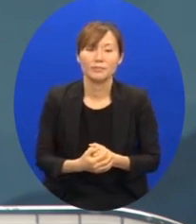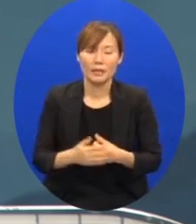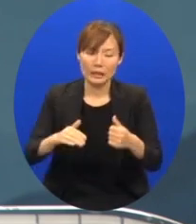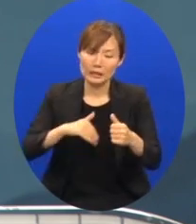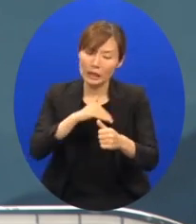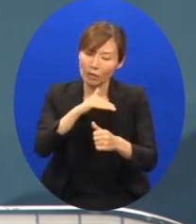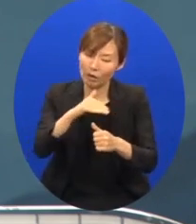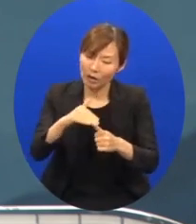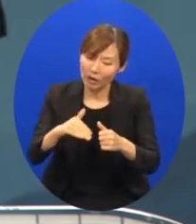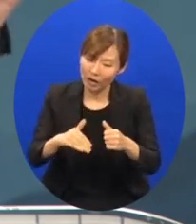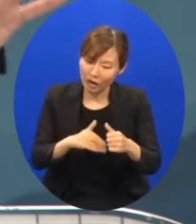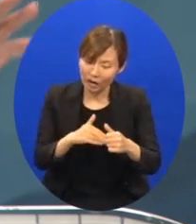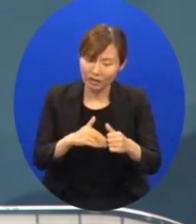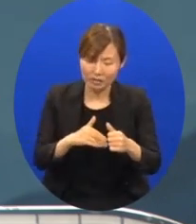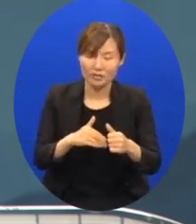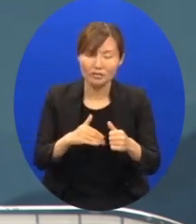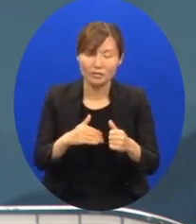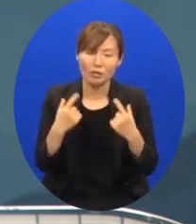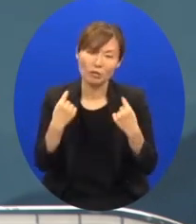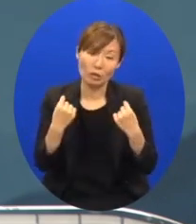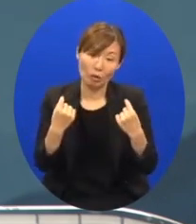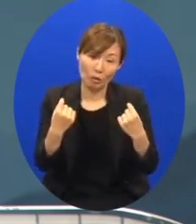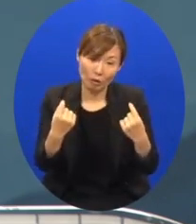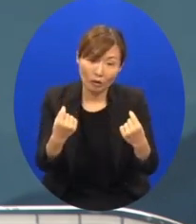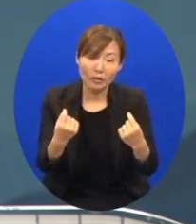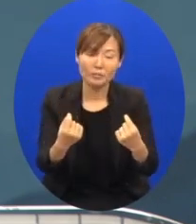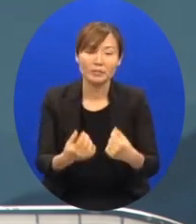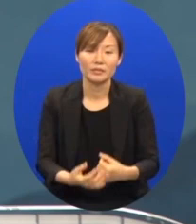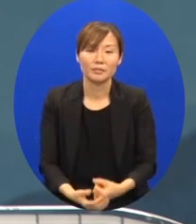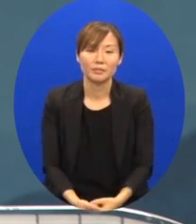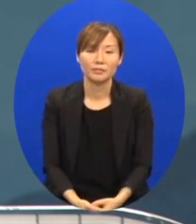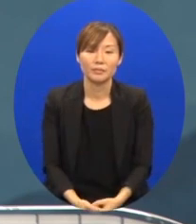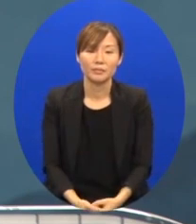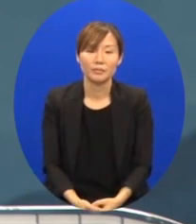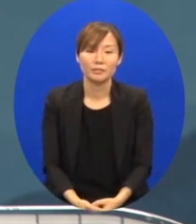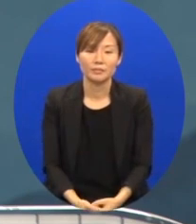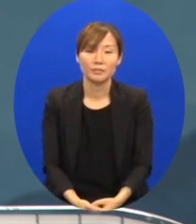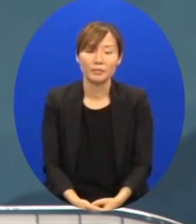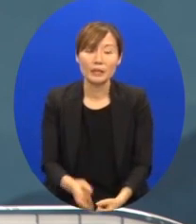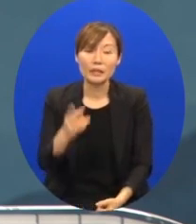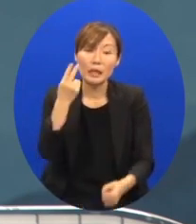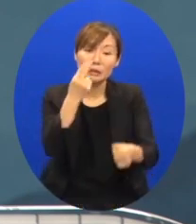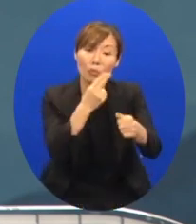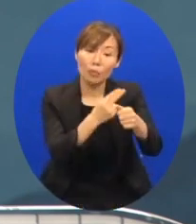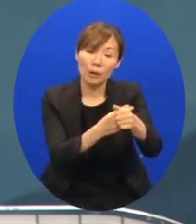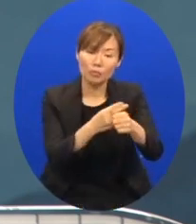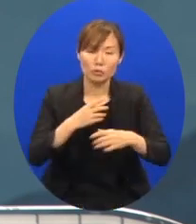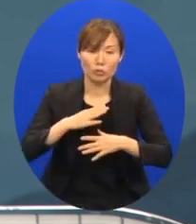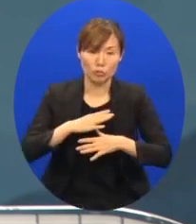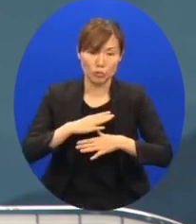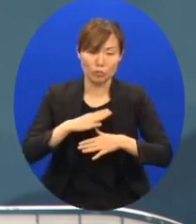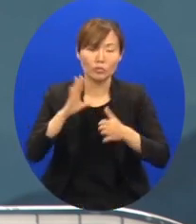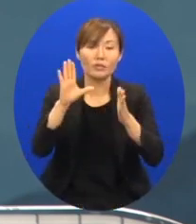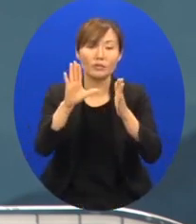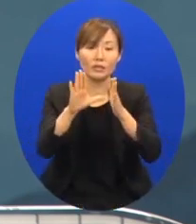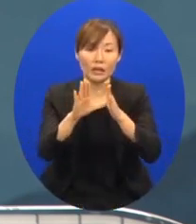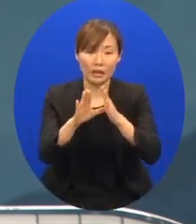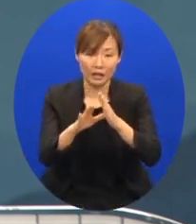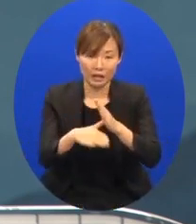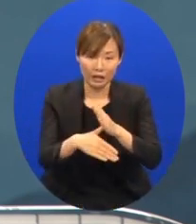여러분 세상을 절대로 쉽게 생각하면 안됩니다 사도 바울이 그 두려운 순간에